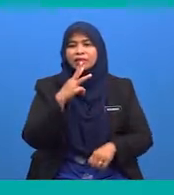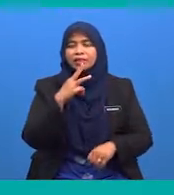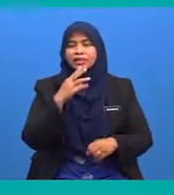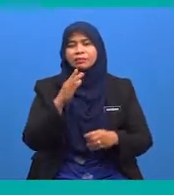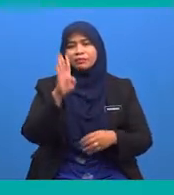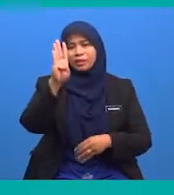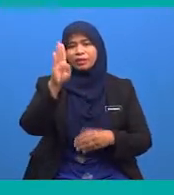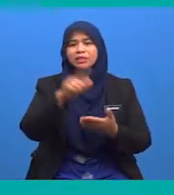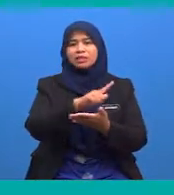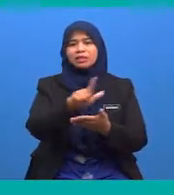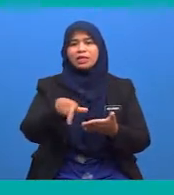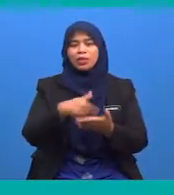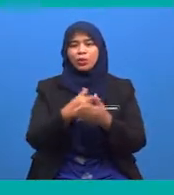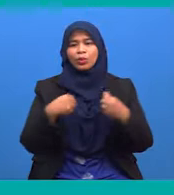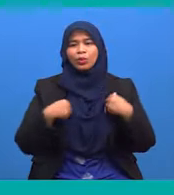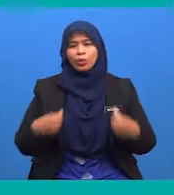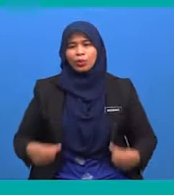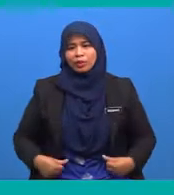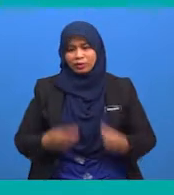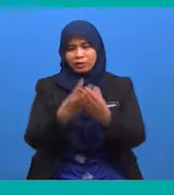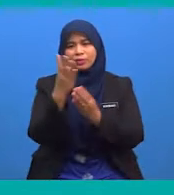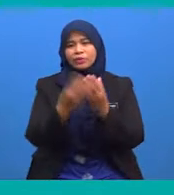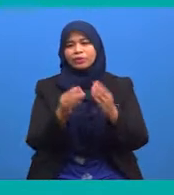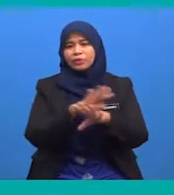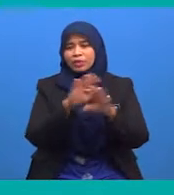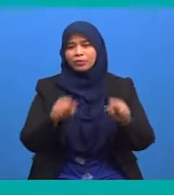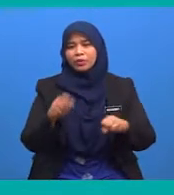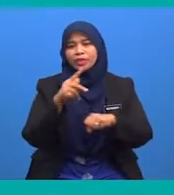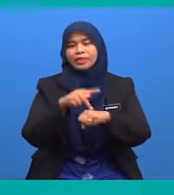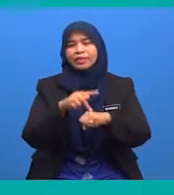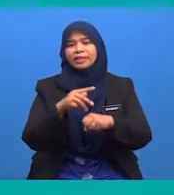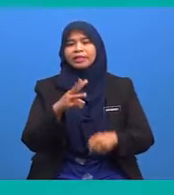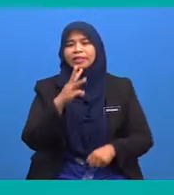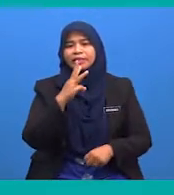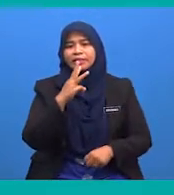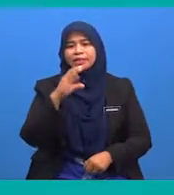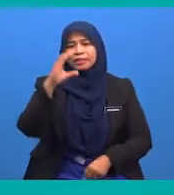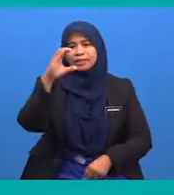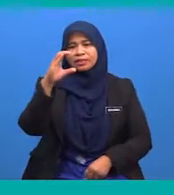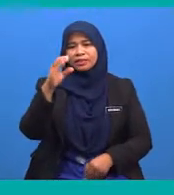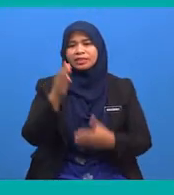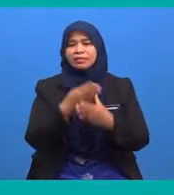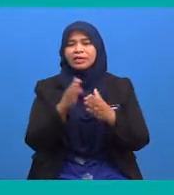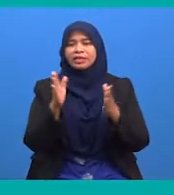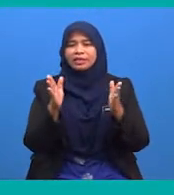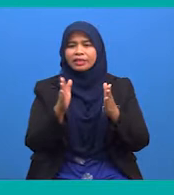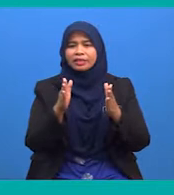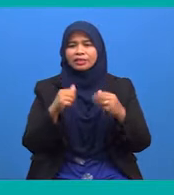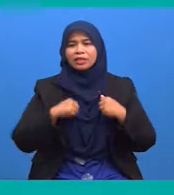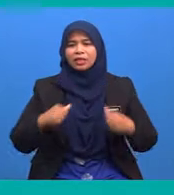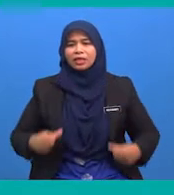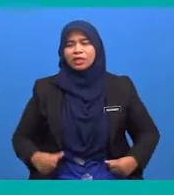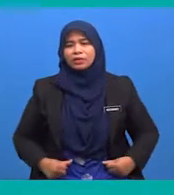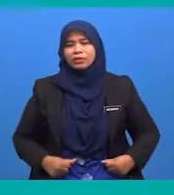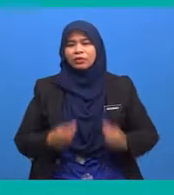wuduk tidak boleh terkena air. C. Sebahagian anggota kecil tidak boleh terkena air.